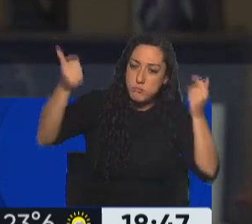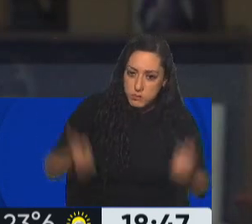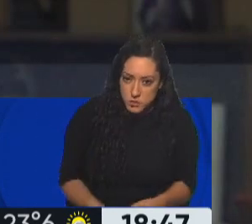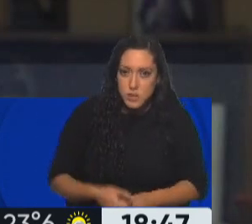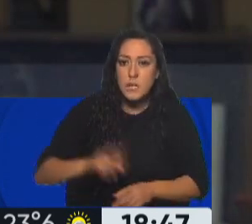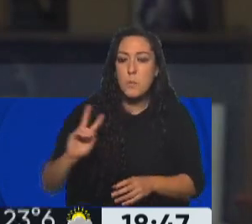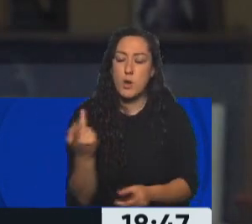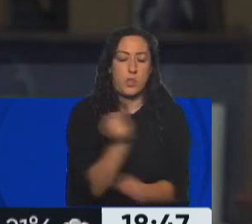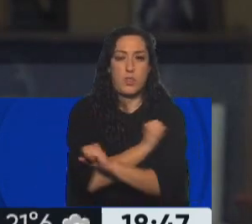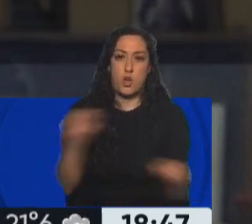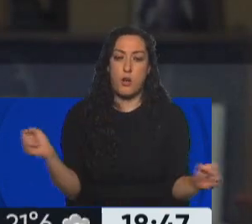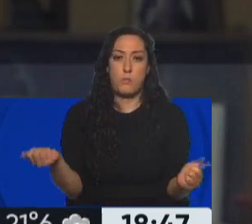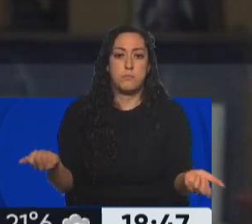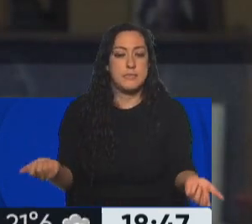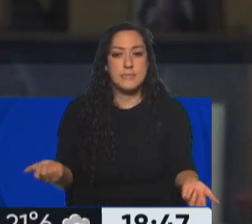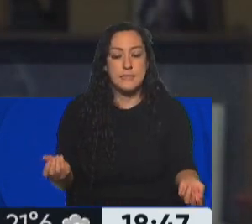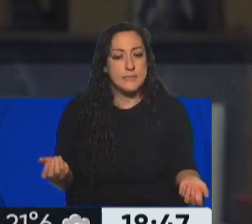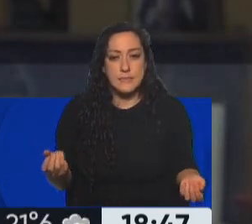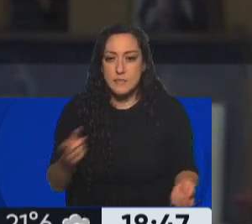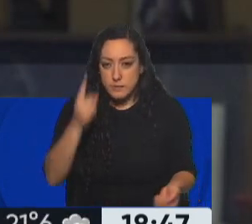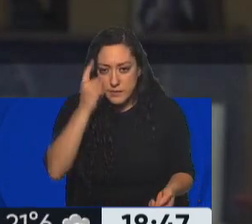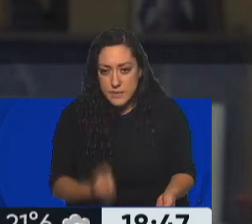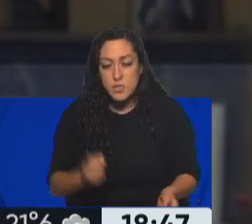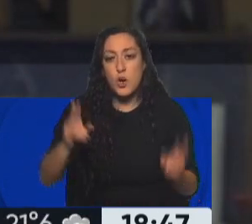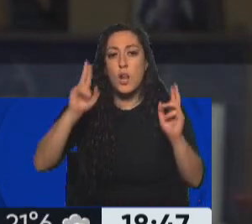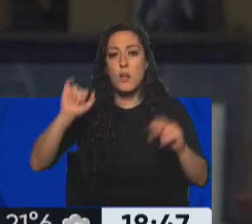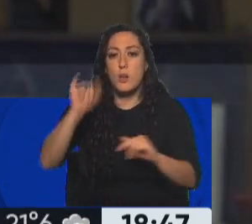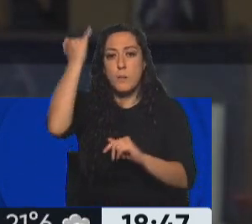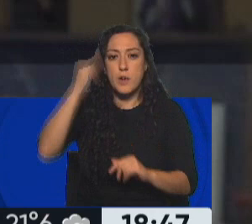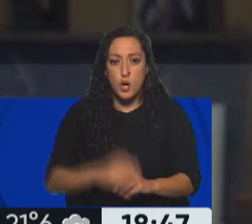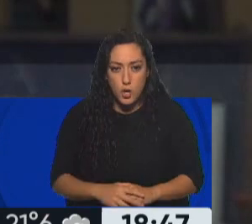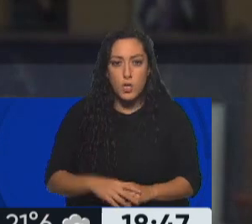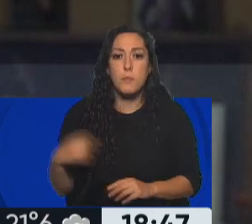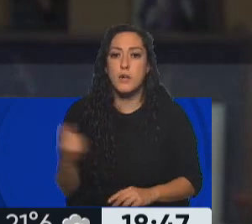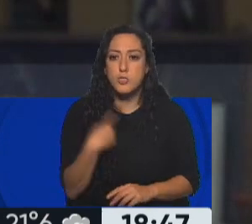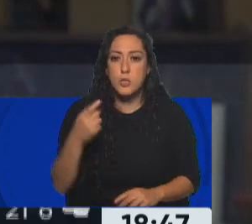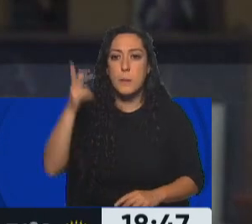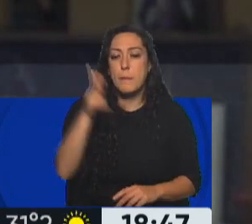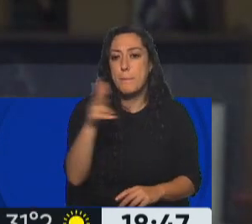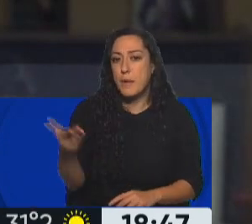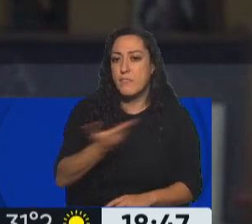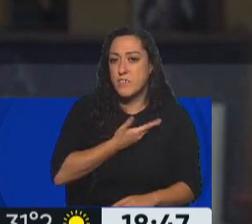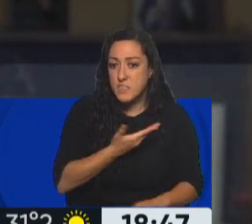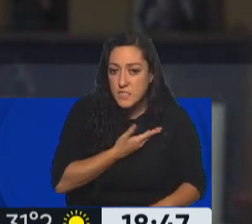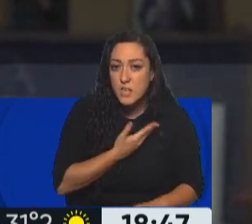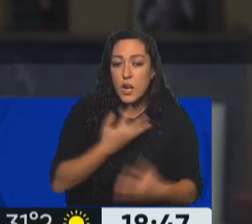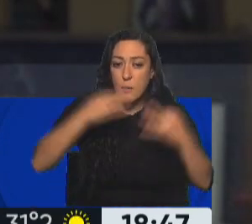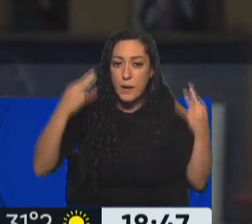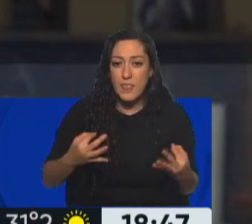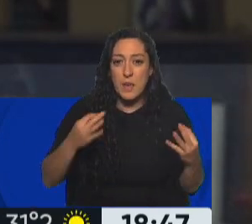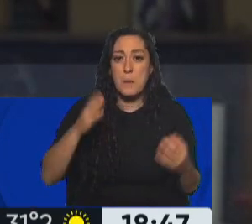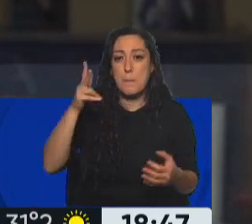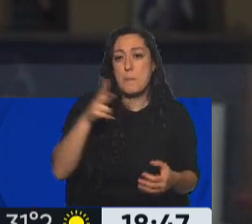effettivamente, come è stata la morte inaspettata. Speriamo bene. Noi con Francesco, Papa Francesco era come un papa veramente per